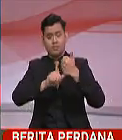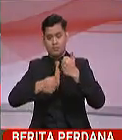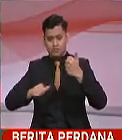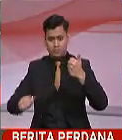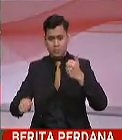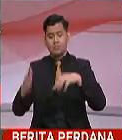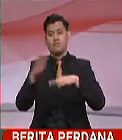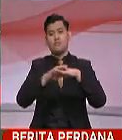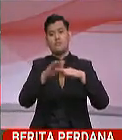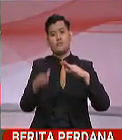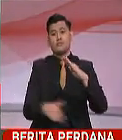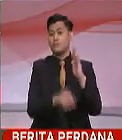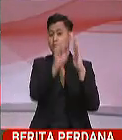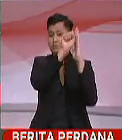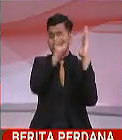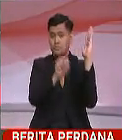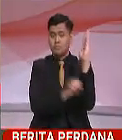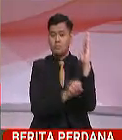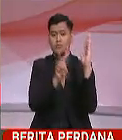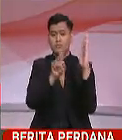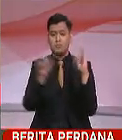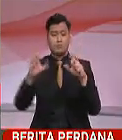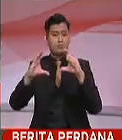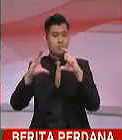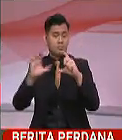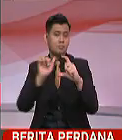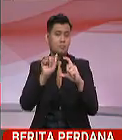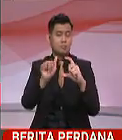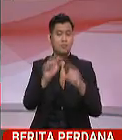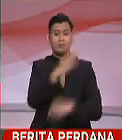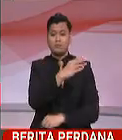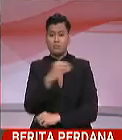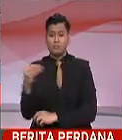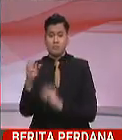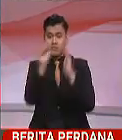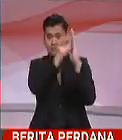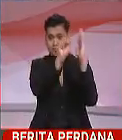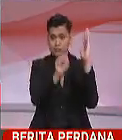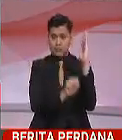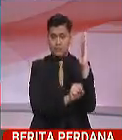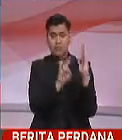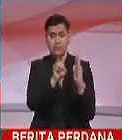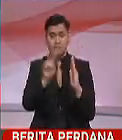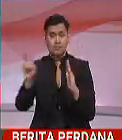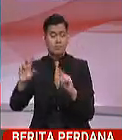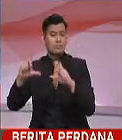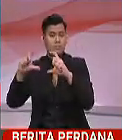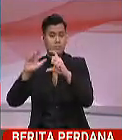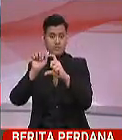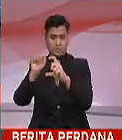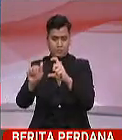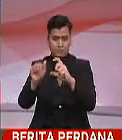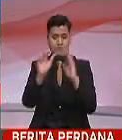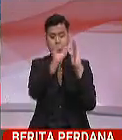di bawah Seksyen 21A. Seksyen 22A pula membolehkan pertuduhan dibuat di bawah Akta Pencegahan dan Pengawalan